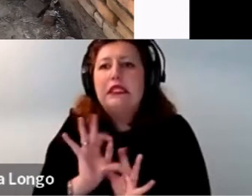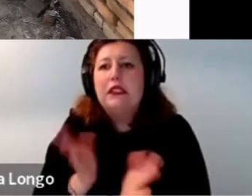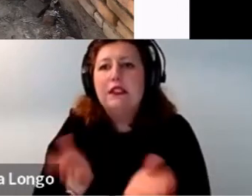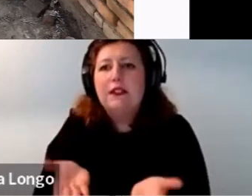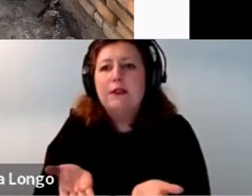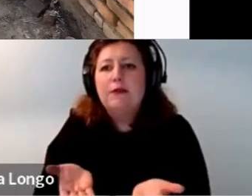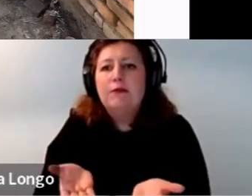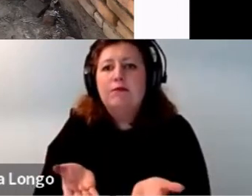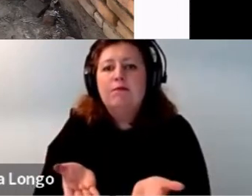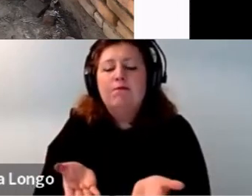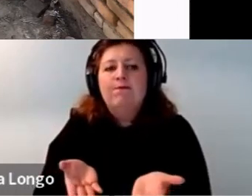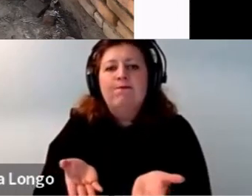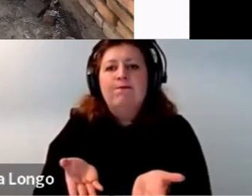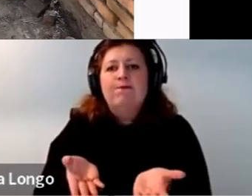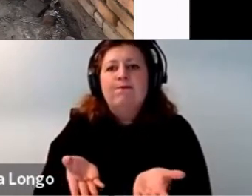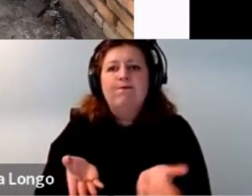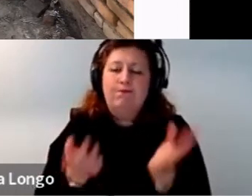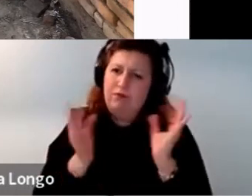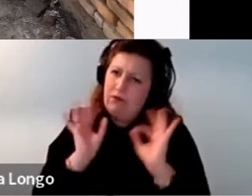importante, la comunità